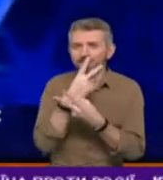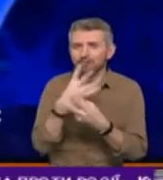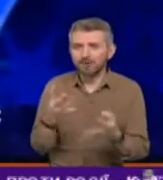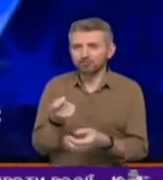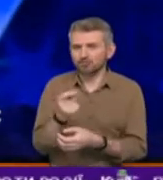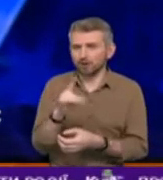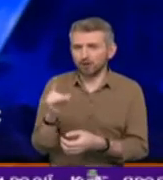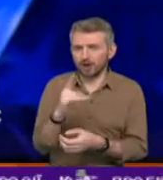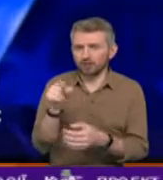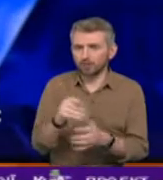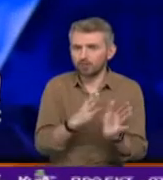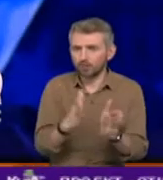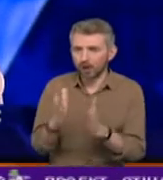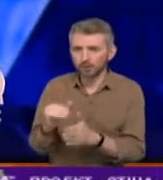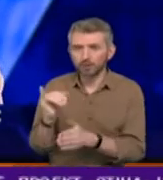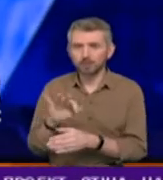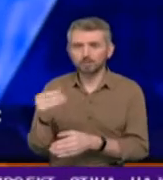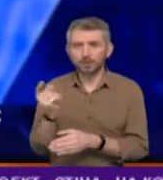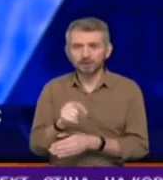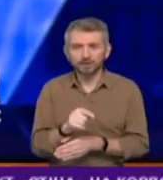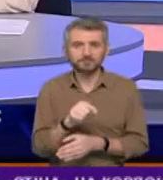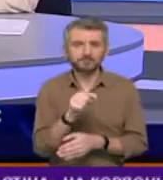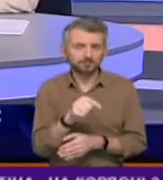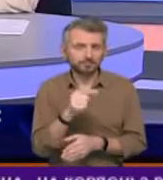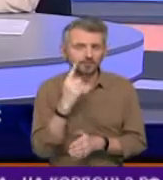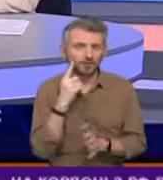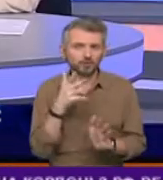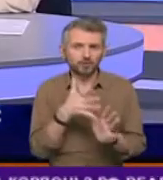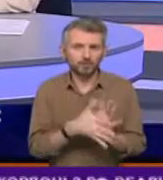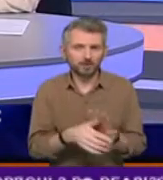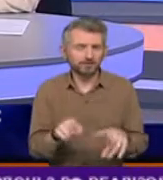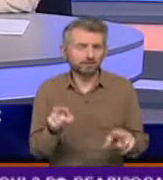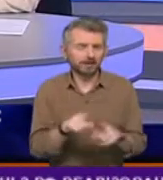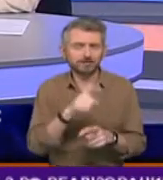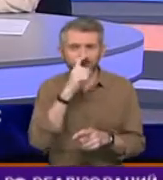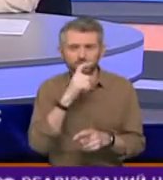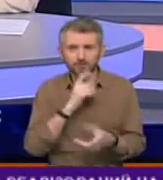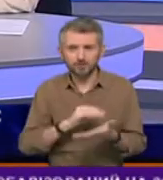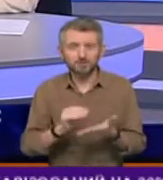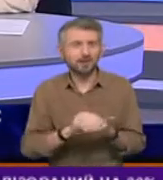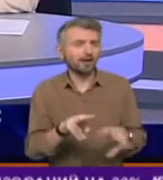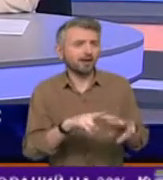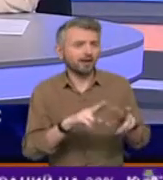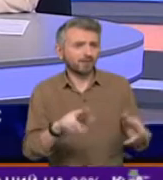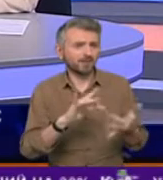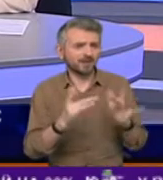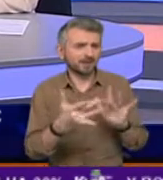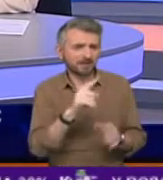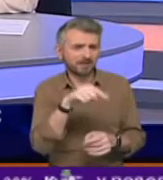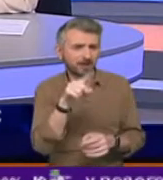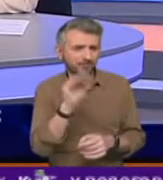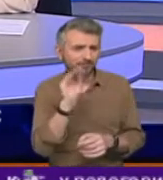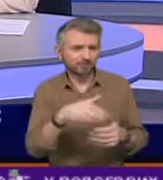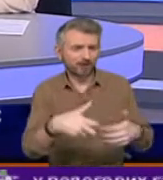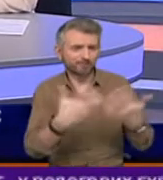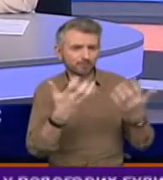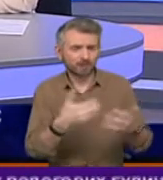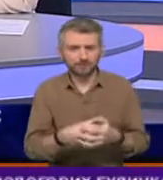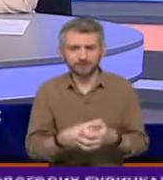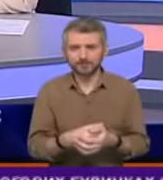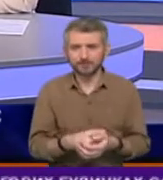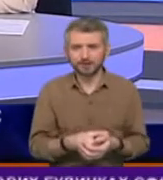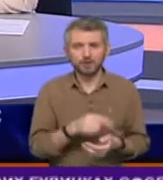те саме. Але цього року суттєве є зрушення, тому що минулого року вони складали тільки українську мову обов'язково. Цього